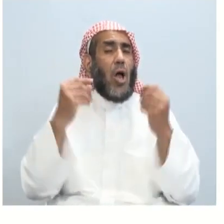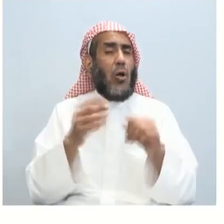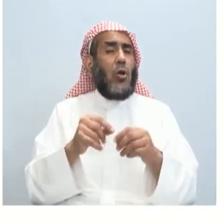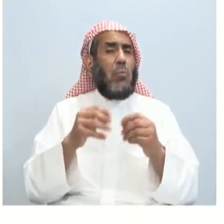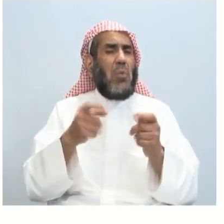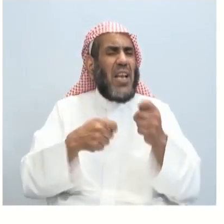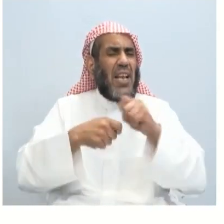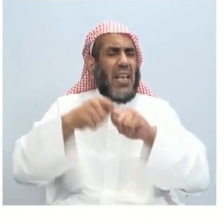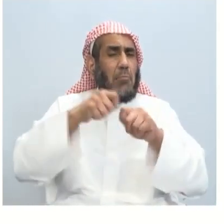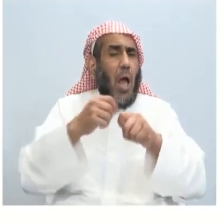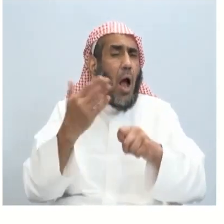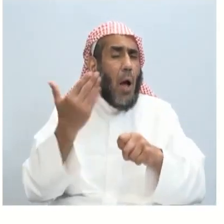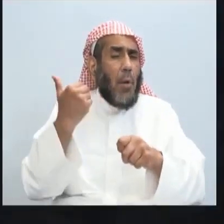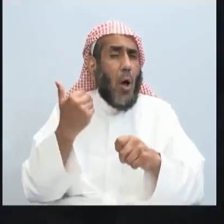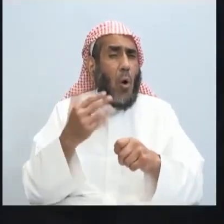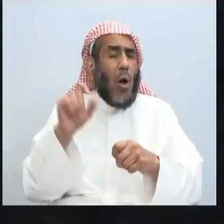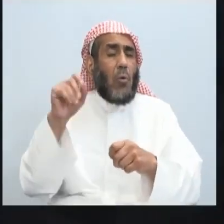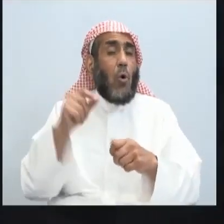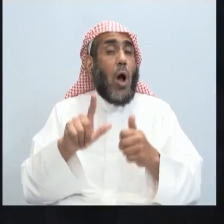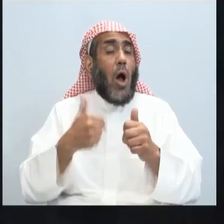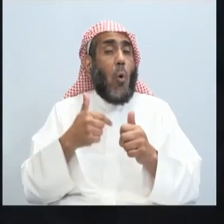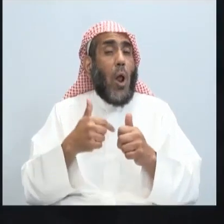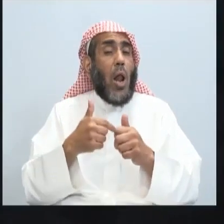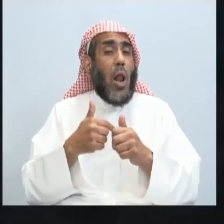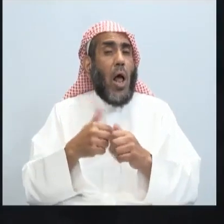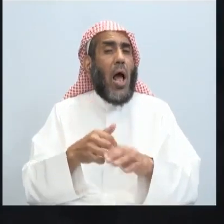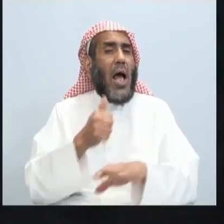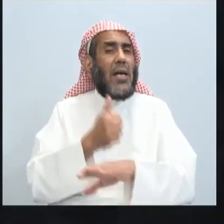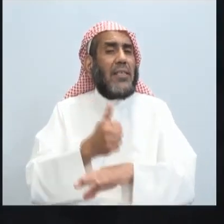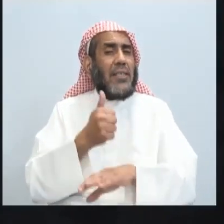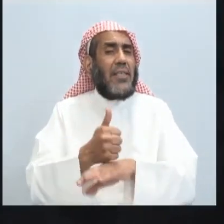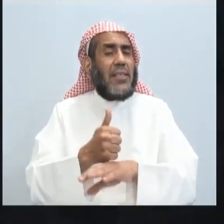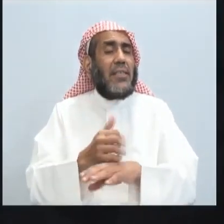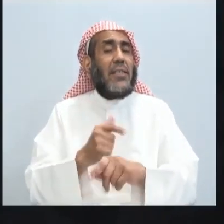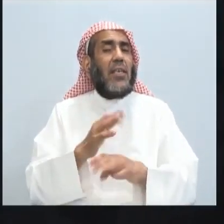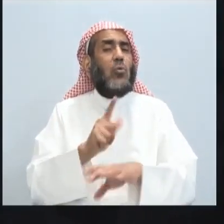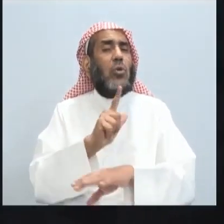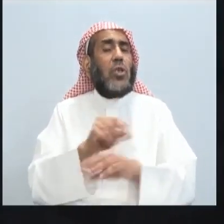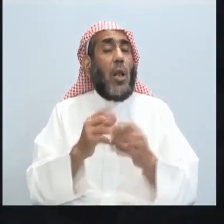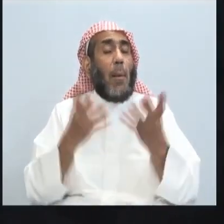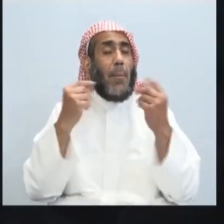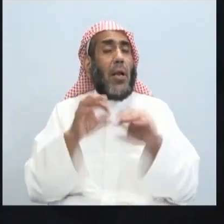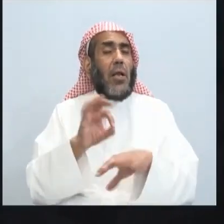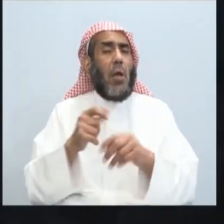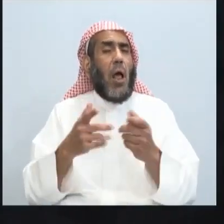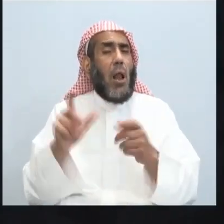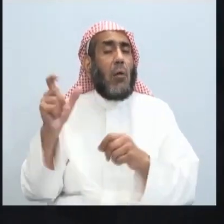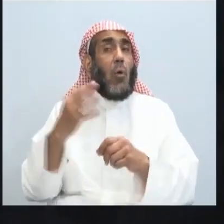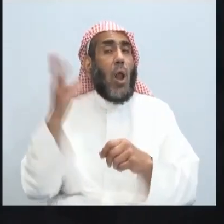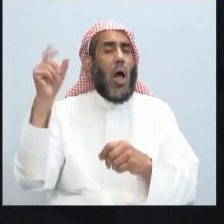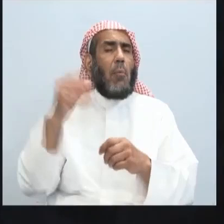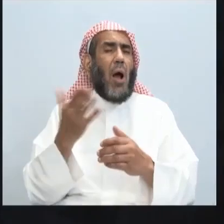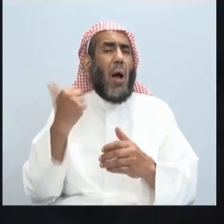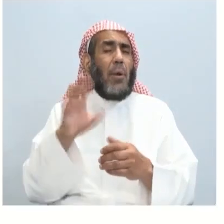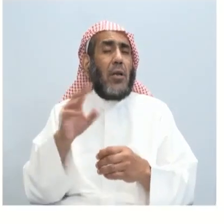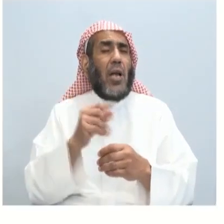بماذا قبل قبله طبعا جابر بن حيان هو اول من اسس وقيل اسس علم الكيمياء في العالم العربي طبعا قبل جابر